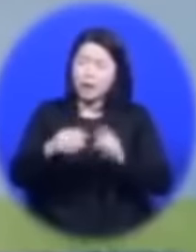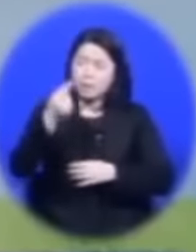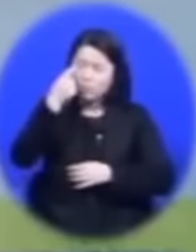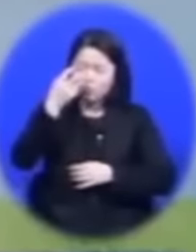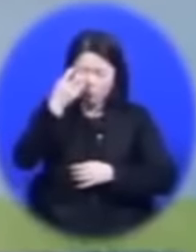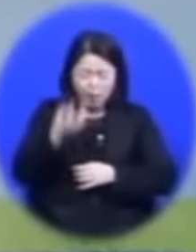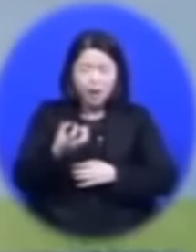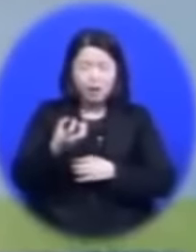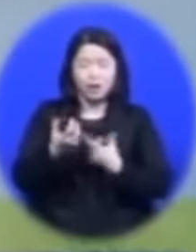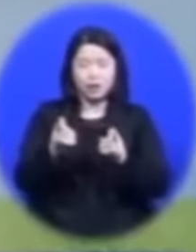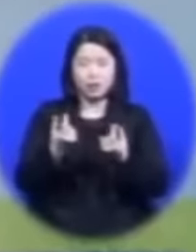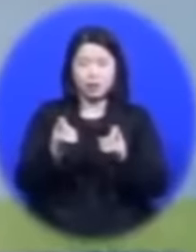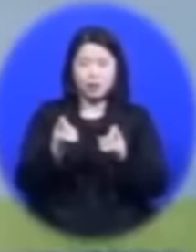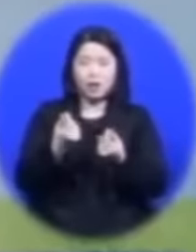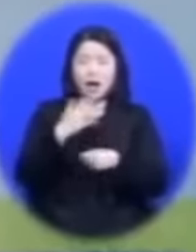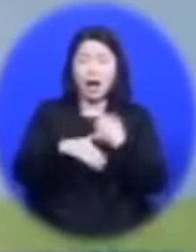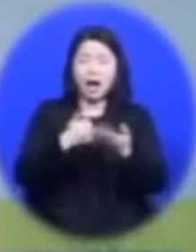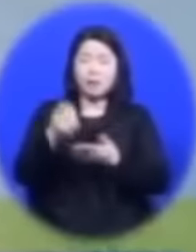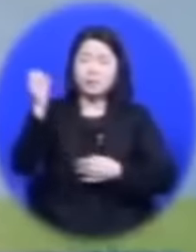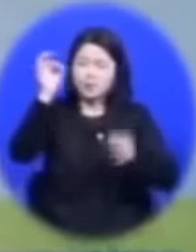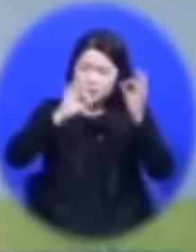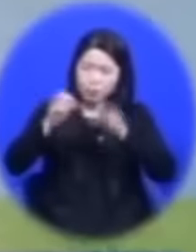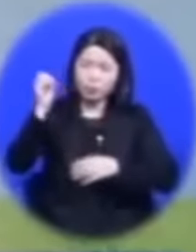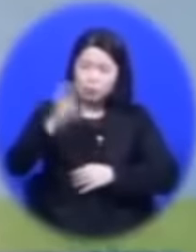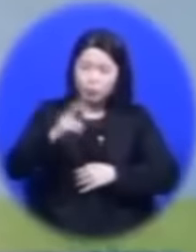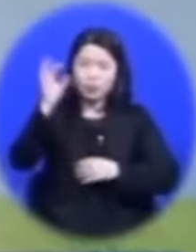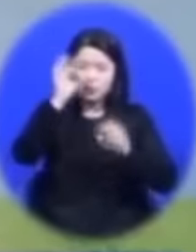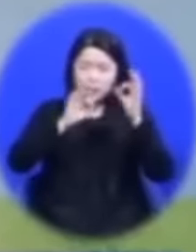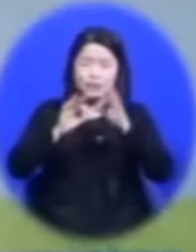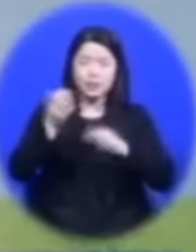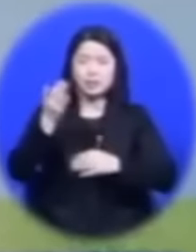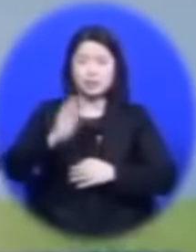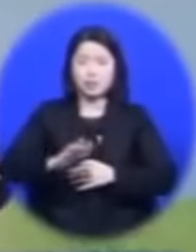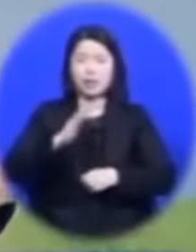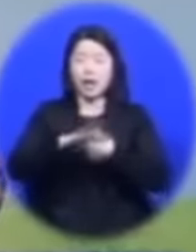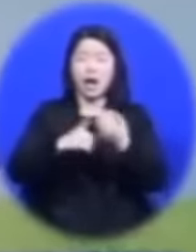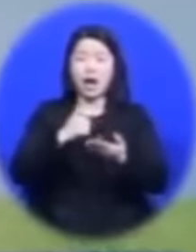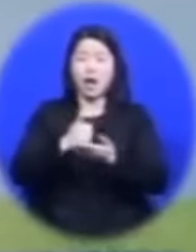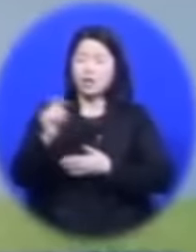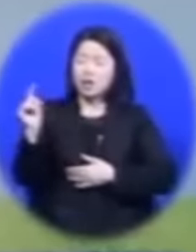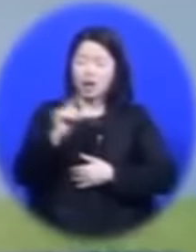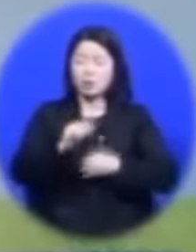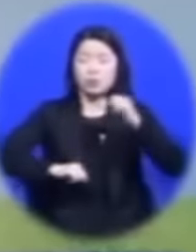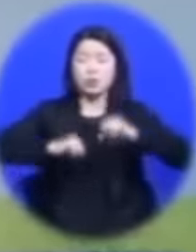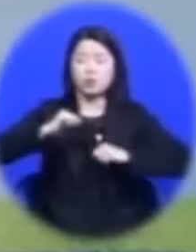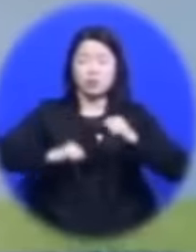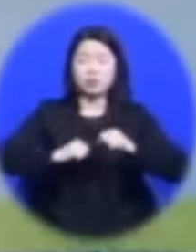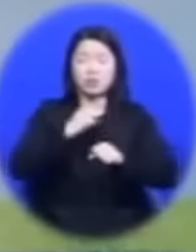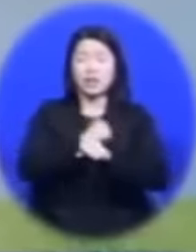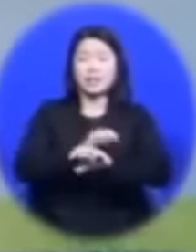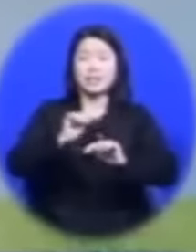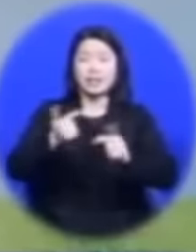빠지도록 그렇게 하나님을 찾고 찾았는데 하나님은 아무런 역사를 하시지 않는 것